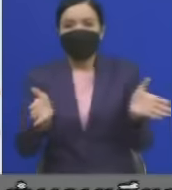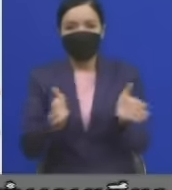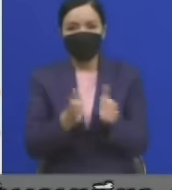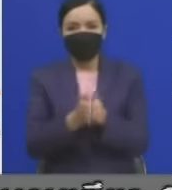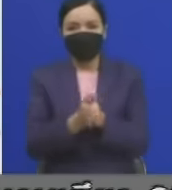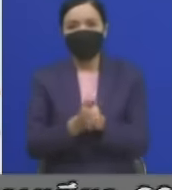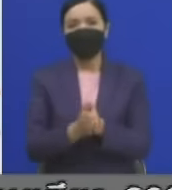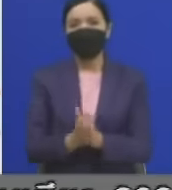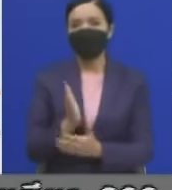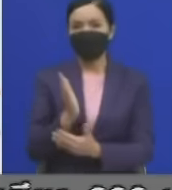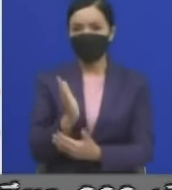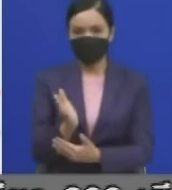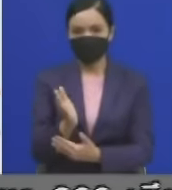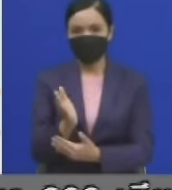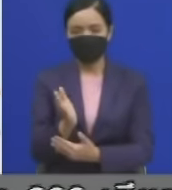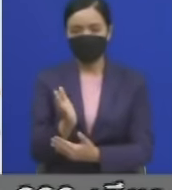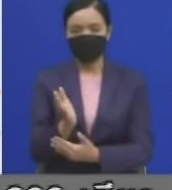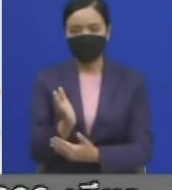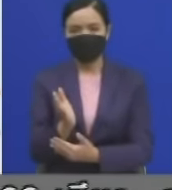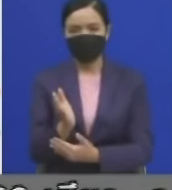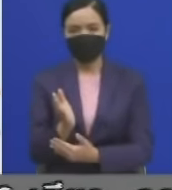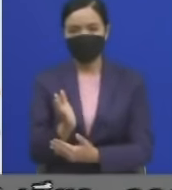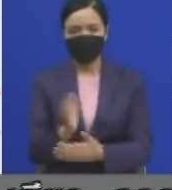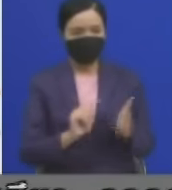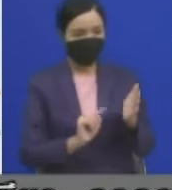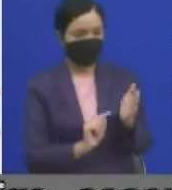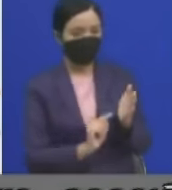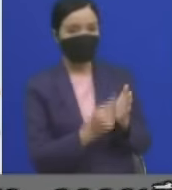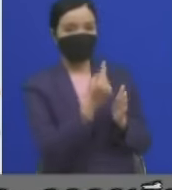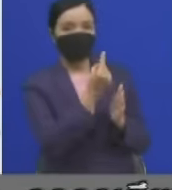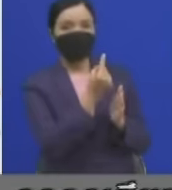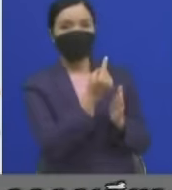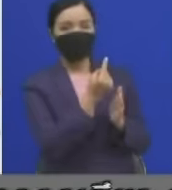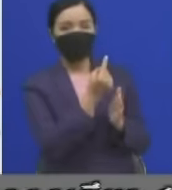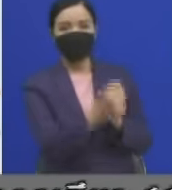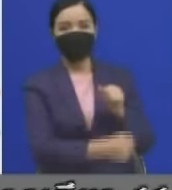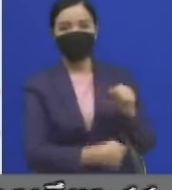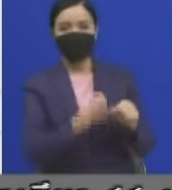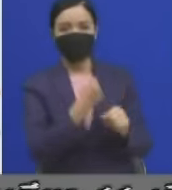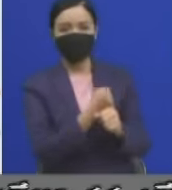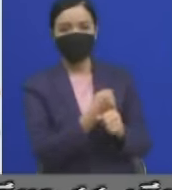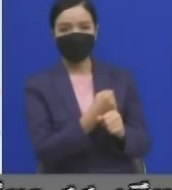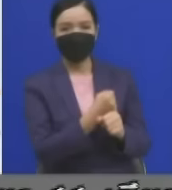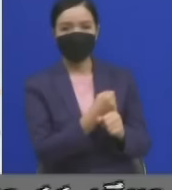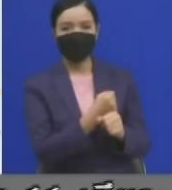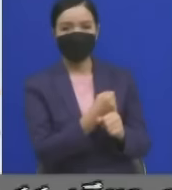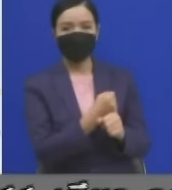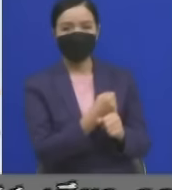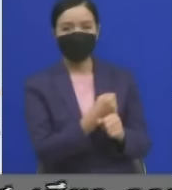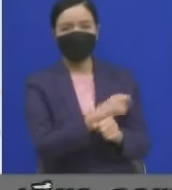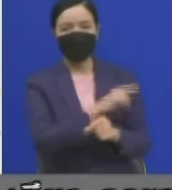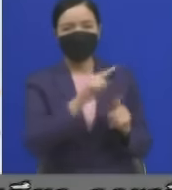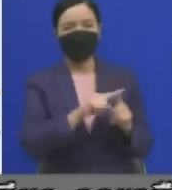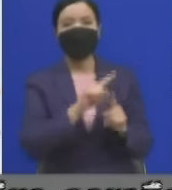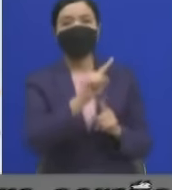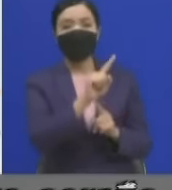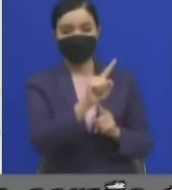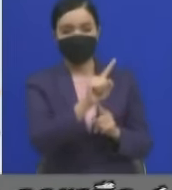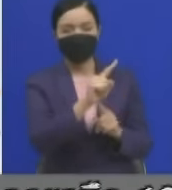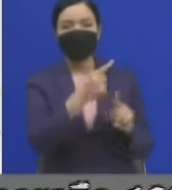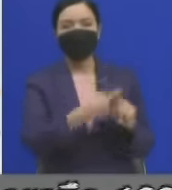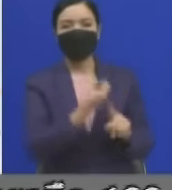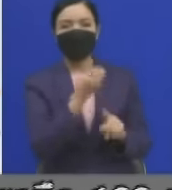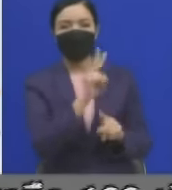คือสถานการณ์ในตั้งแต่ตอนเริ่มต้นปีเริ่มต้นตั้งแต่วันที่1